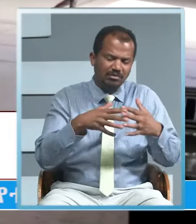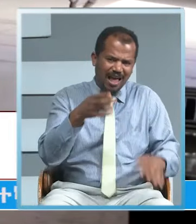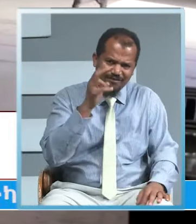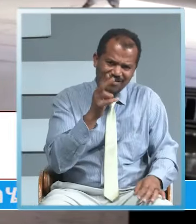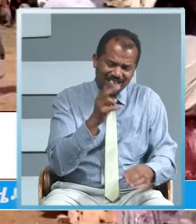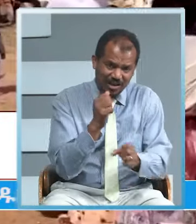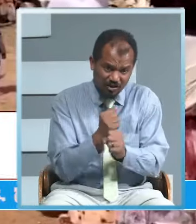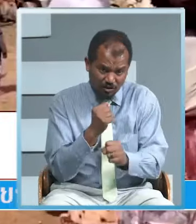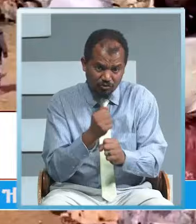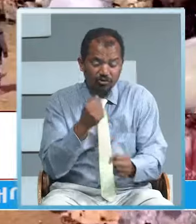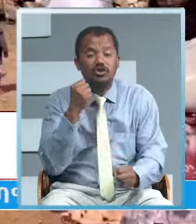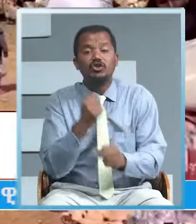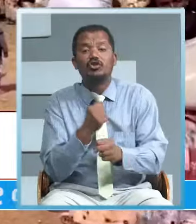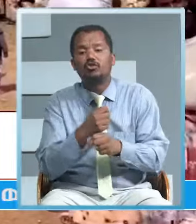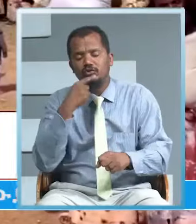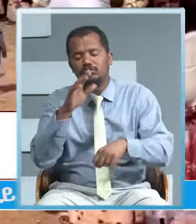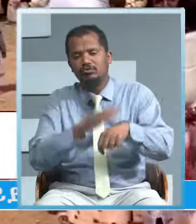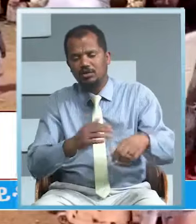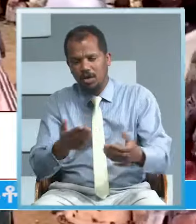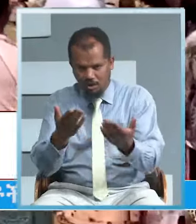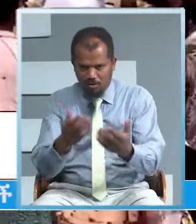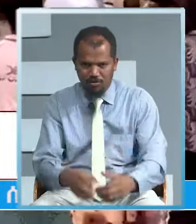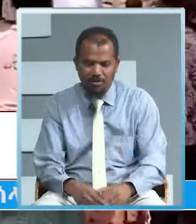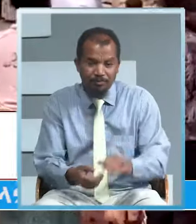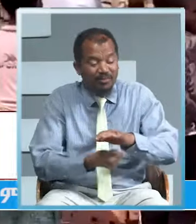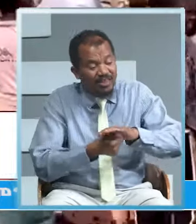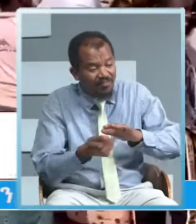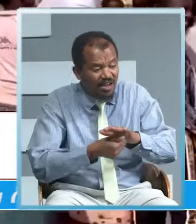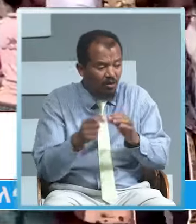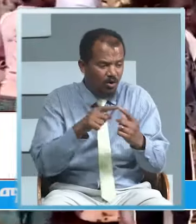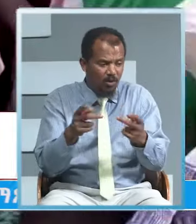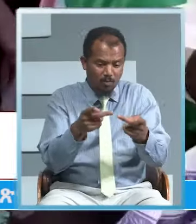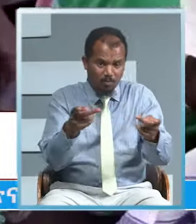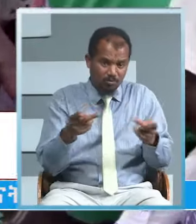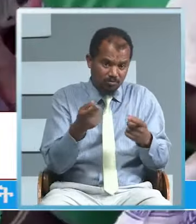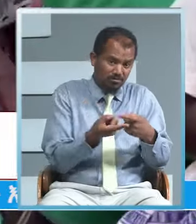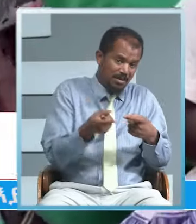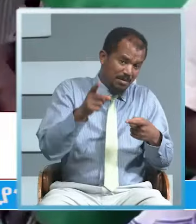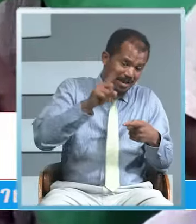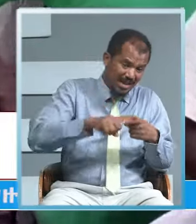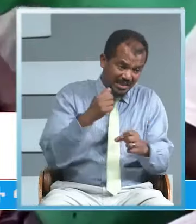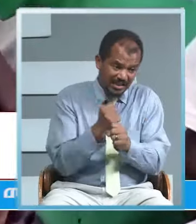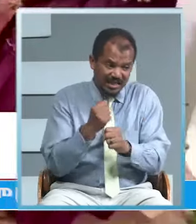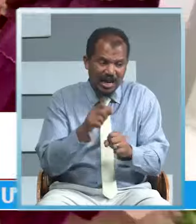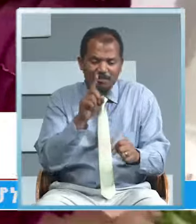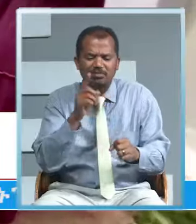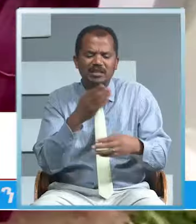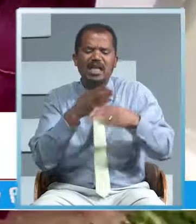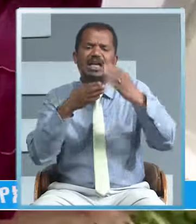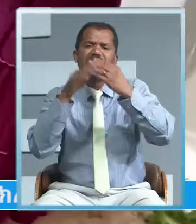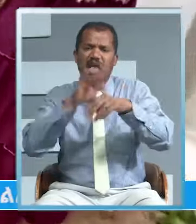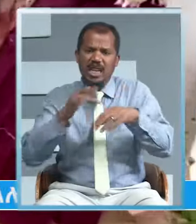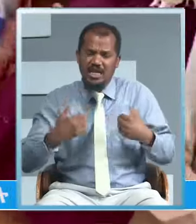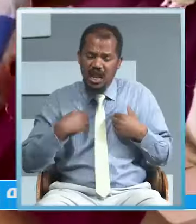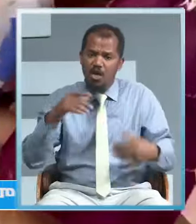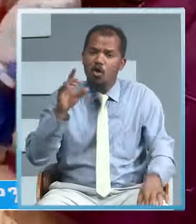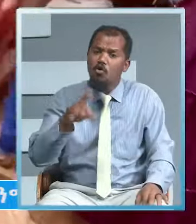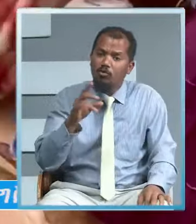አፋጣኝ ስራዎችን እንዲሰሩ ሲሉ ጥሪ አቅርበዋል። ተፈናቃዮችን ወደ ቀያቸው የመመለስ ስራ ምን ደረጃ ላይ እንዳለ